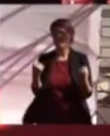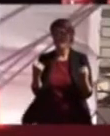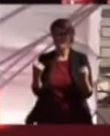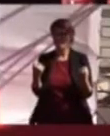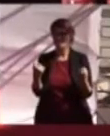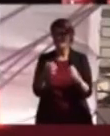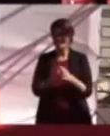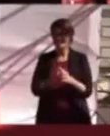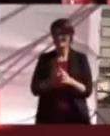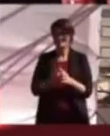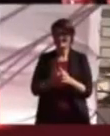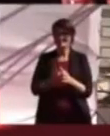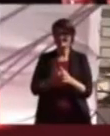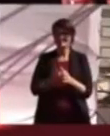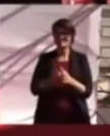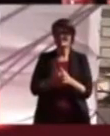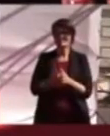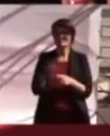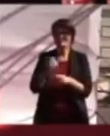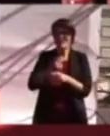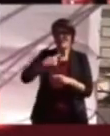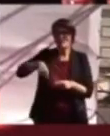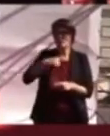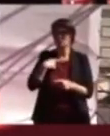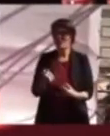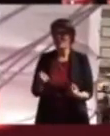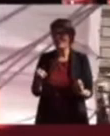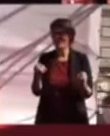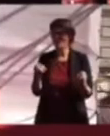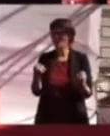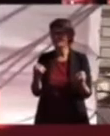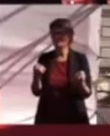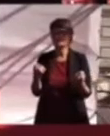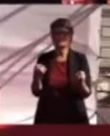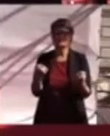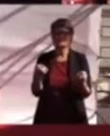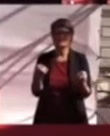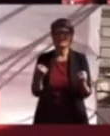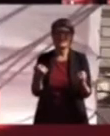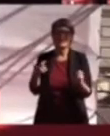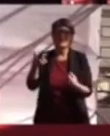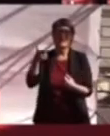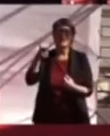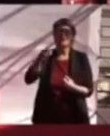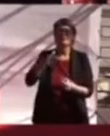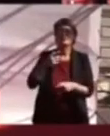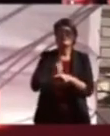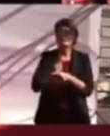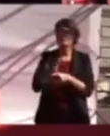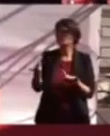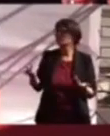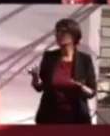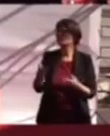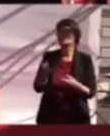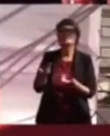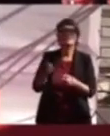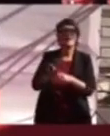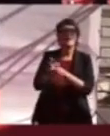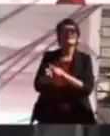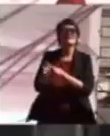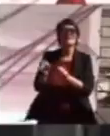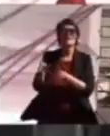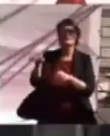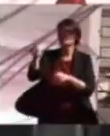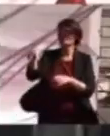dobbiamo effettivamente resistere nel senso che c'è una fase di convivenza dove purtroppo non abbiamo ancora il vaccino